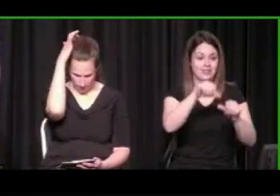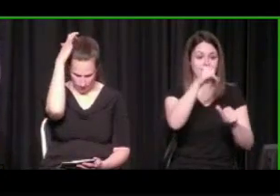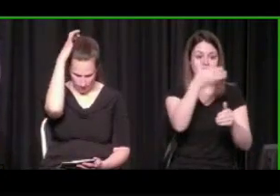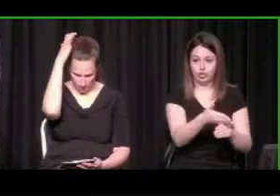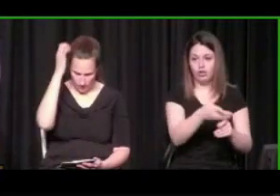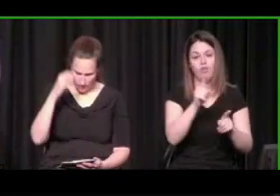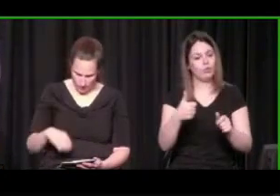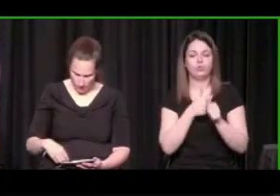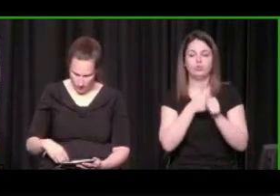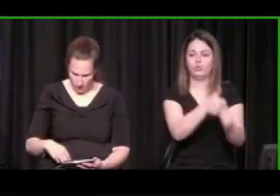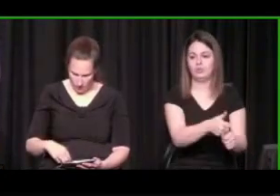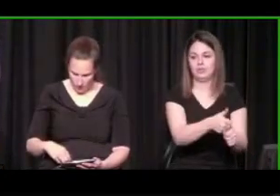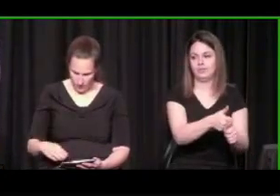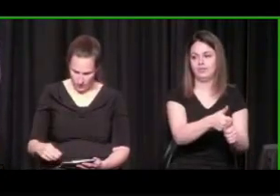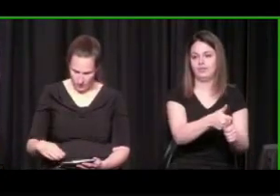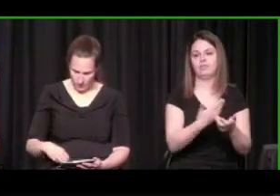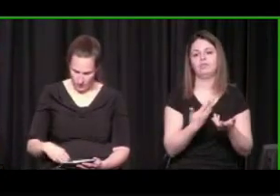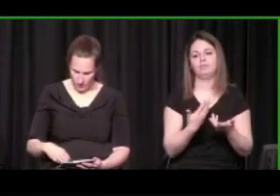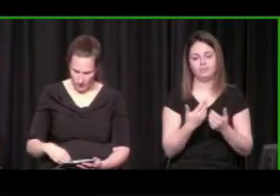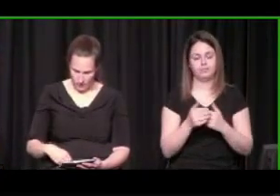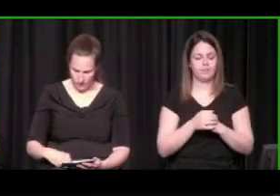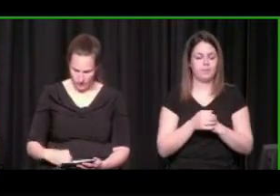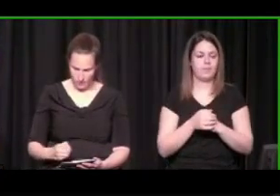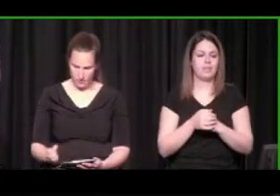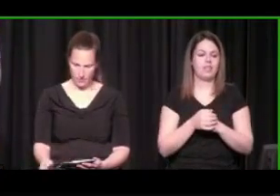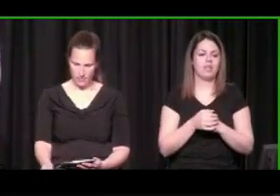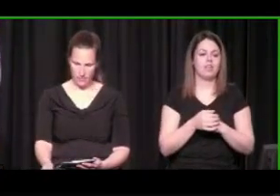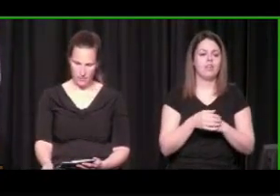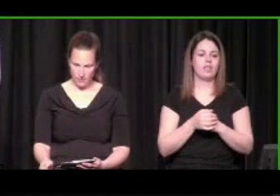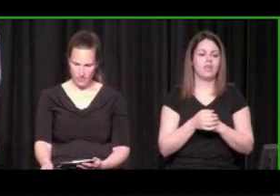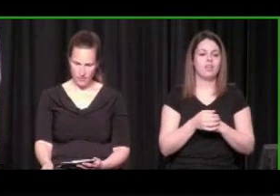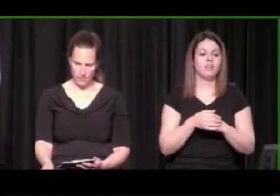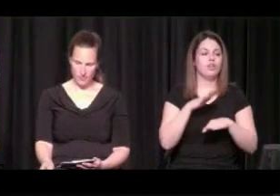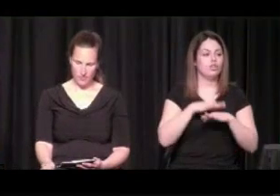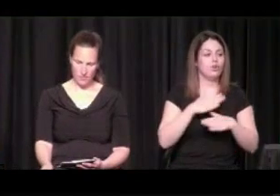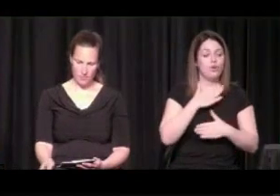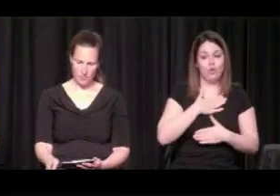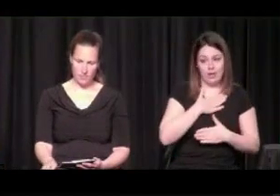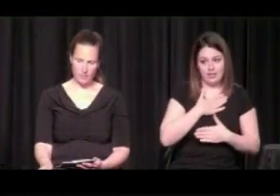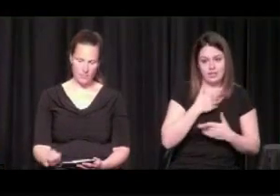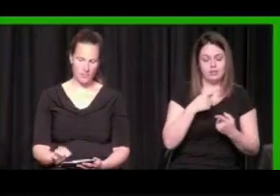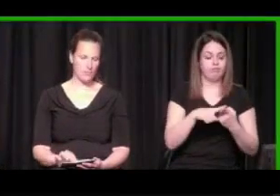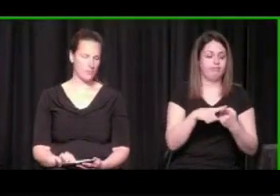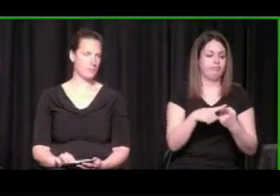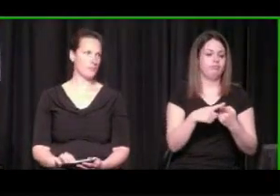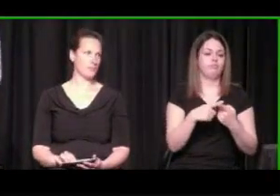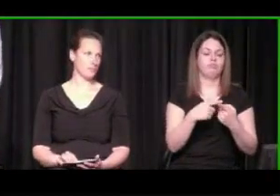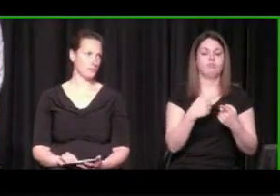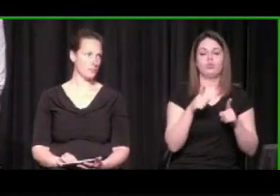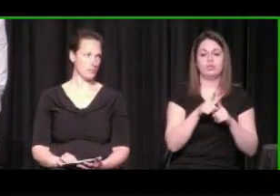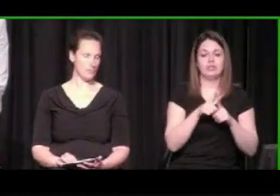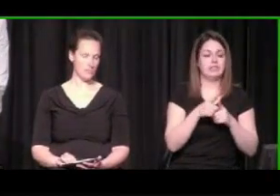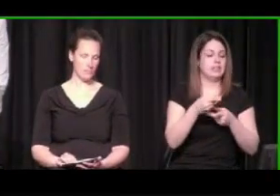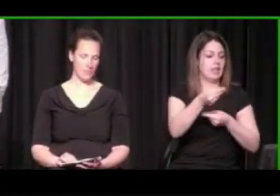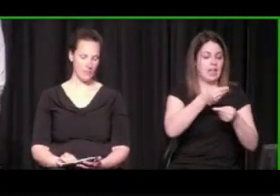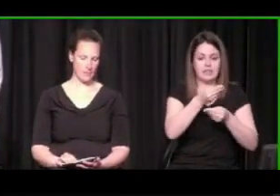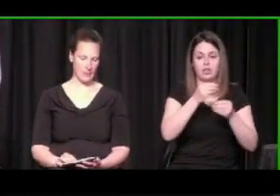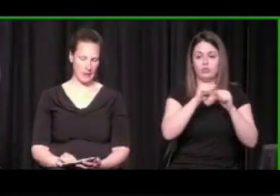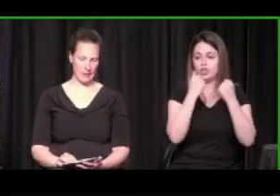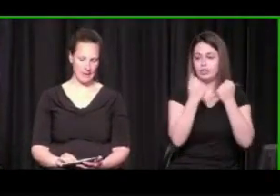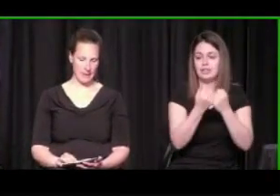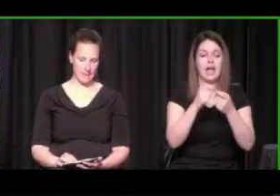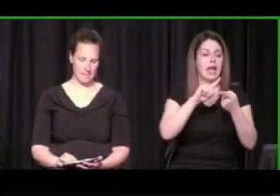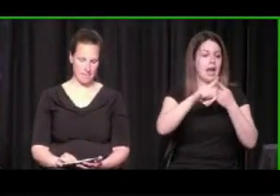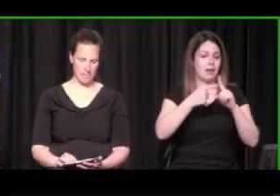situation. Quand on parle des loisirs également, on peut parler des loisirs, de la vie, des interactions sociales, donc